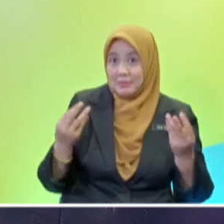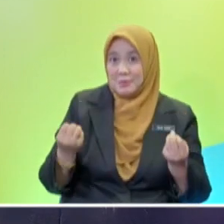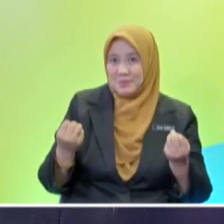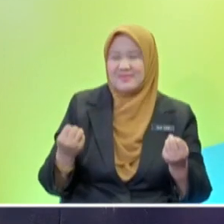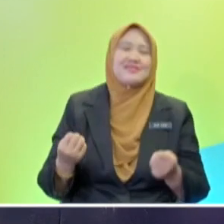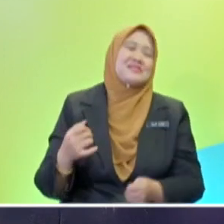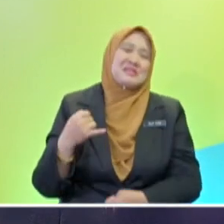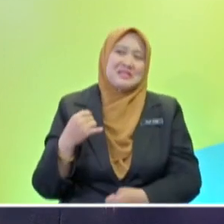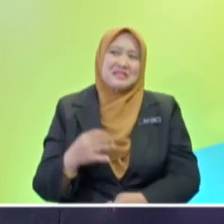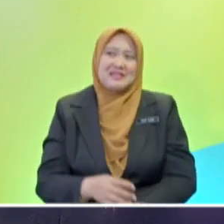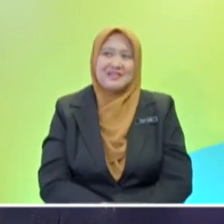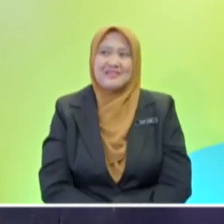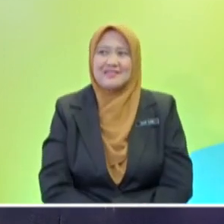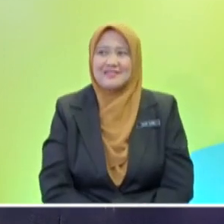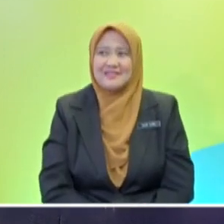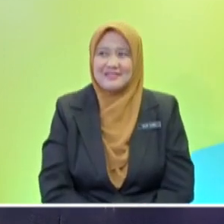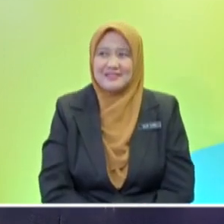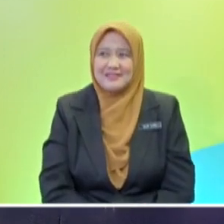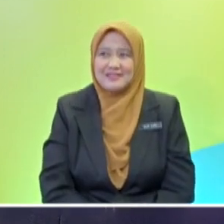warna biru